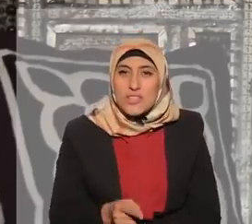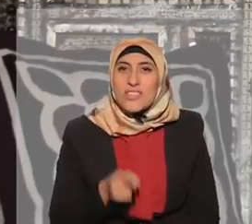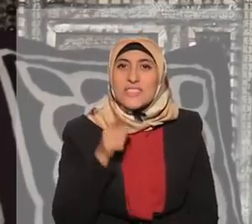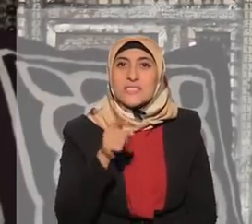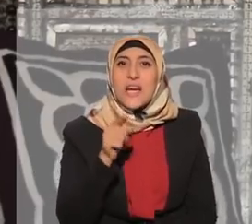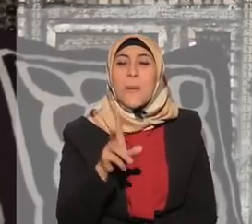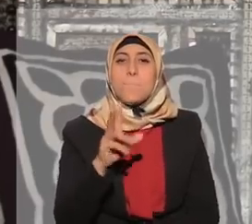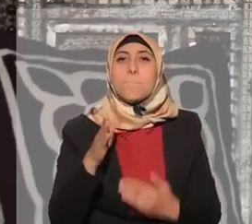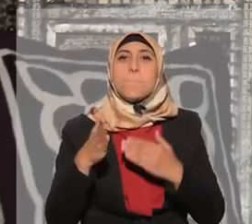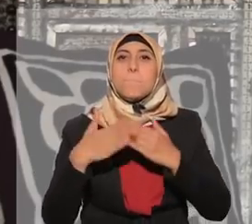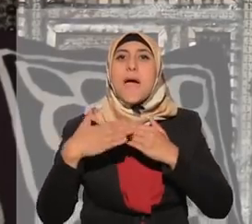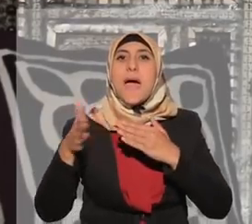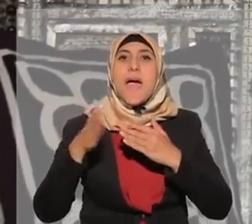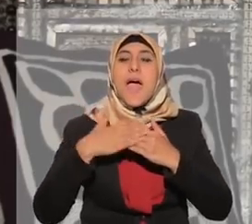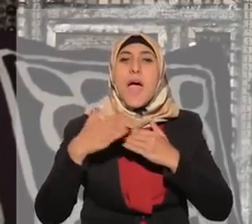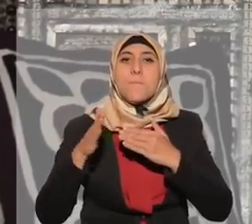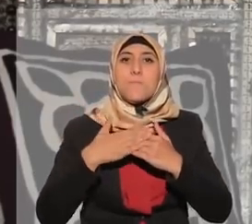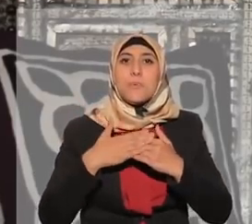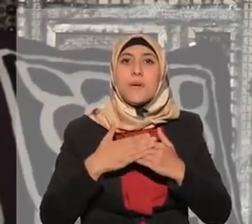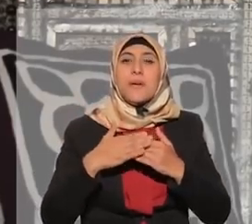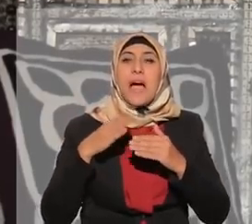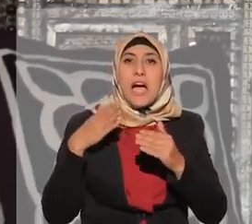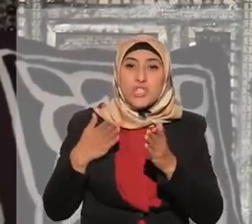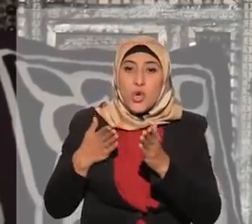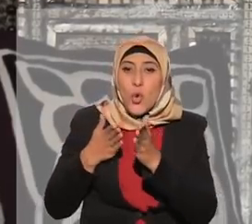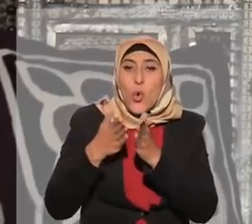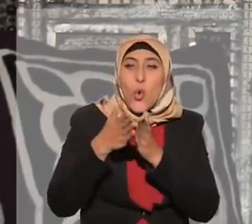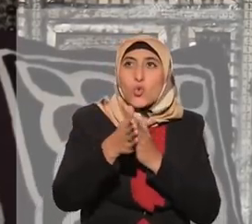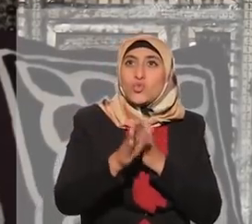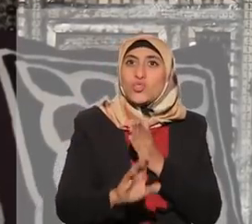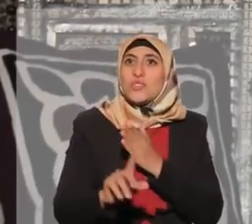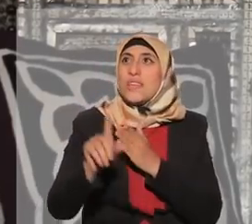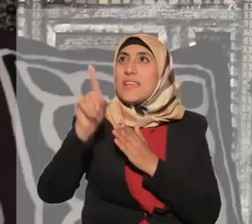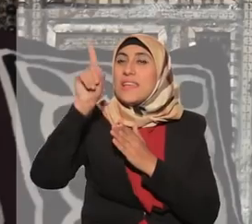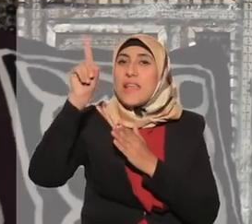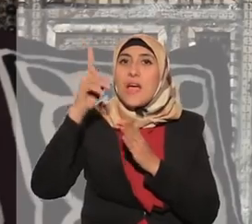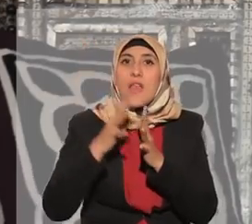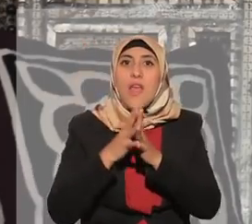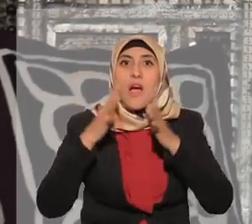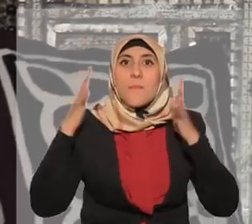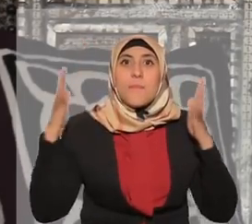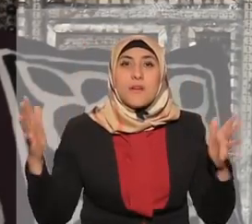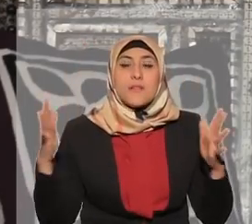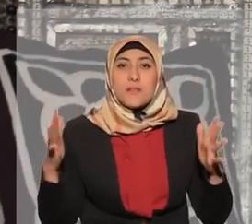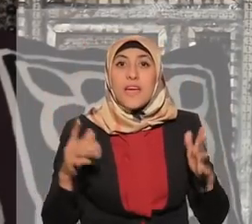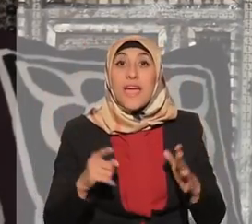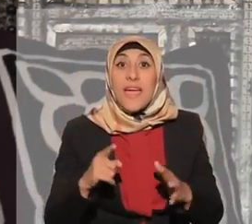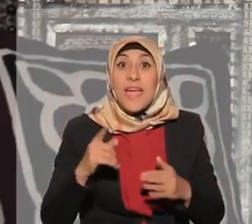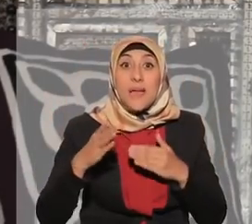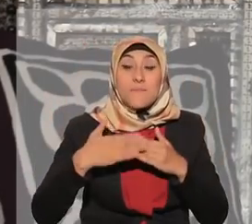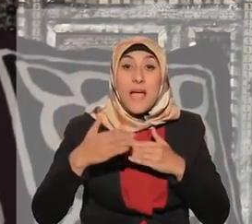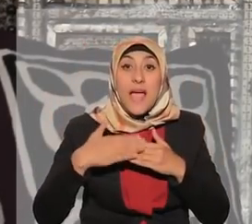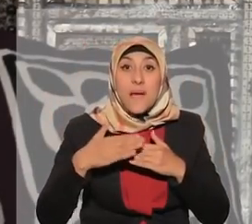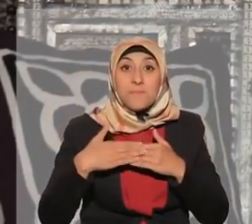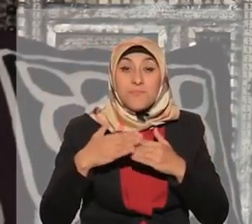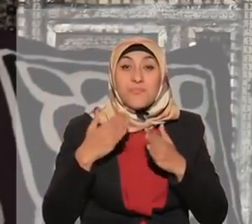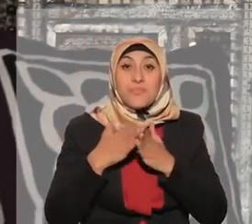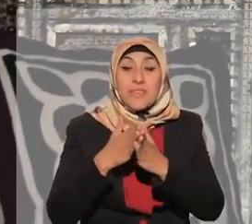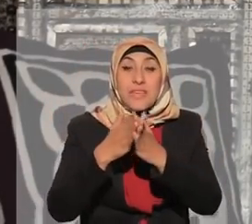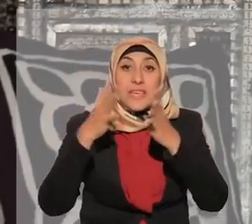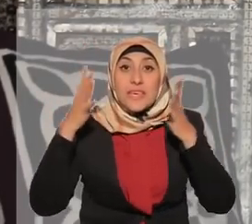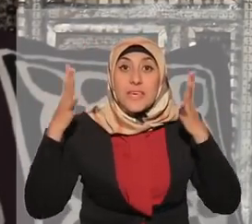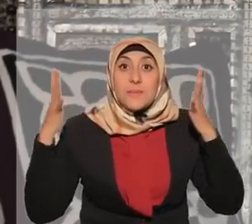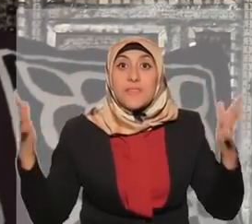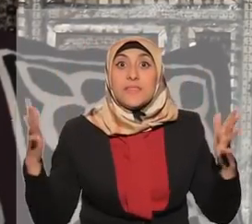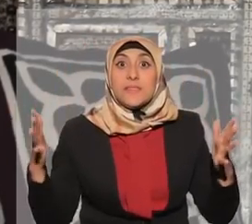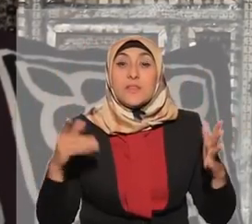الرضا باب الله الأعظم وجنة الدنيا. يقول عبد الواحد بن زيد: الرضا باب